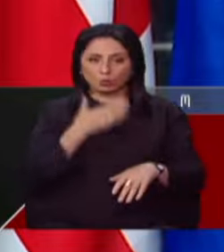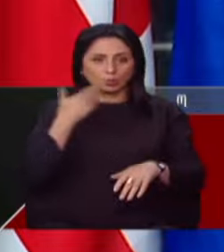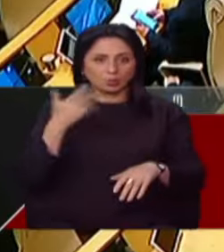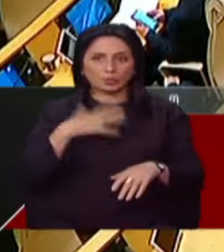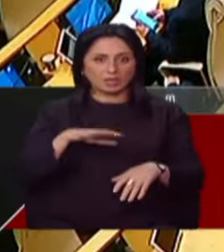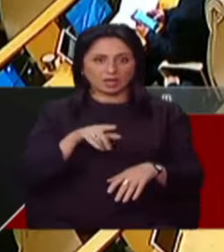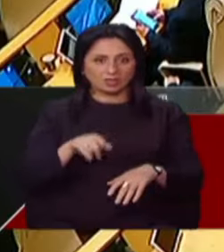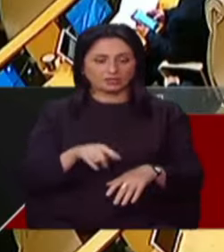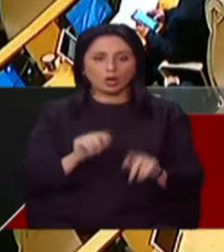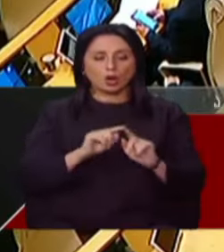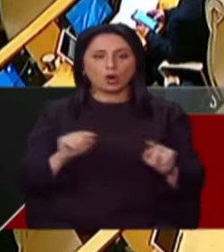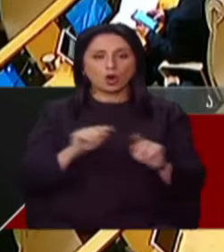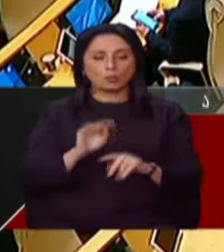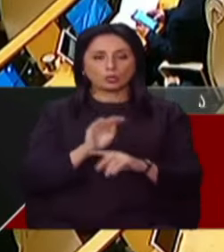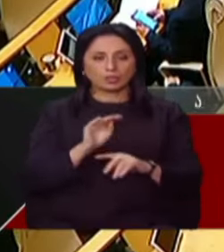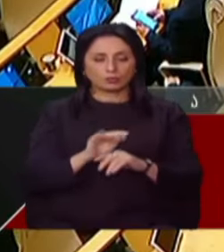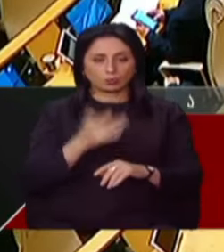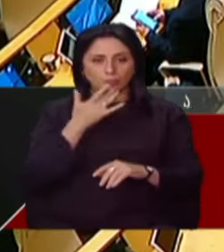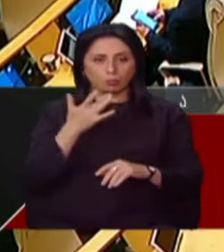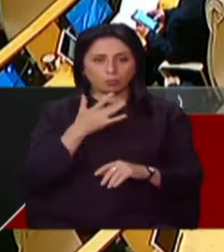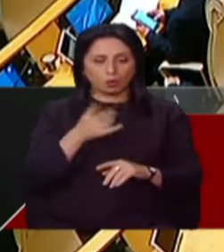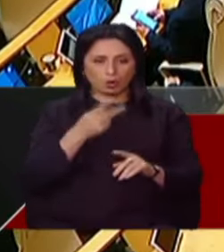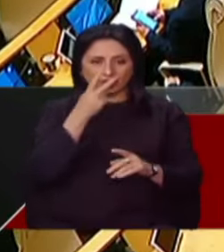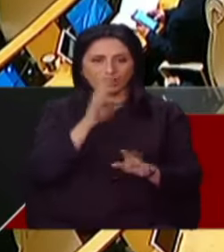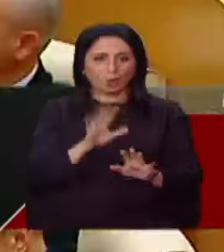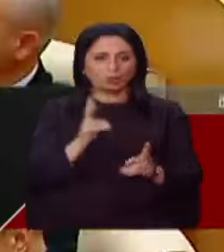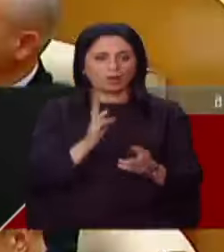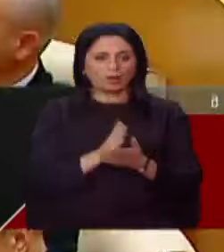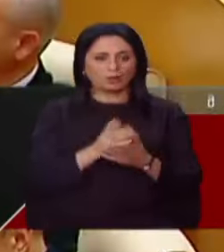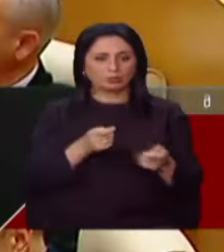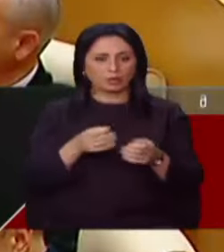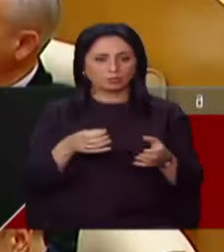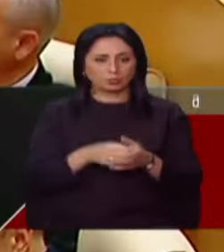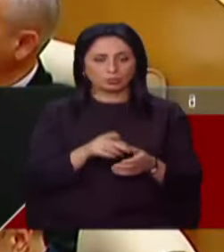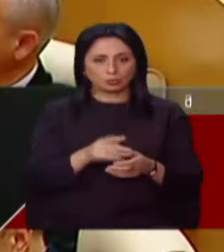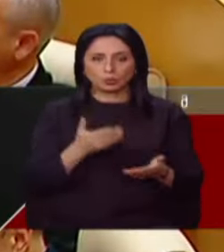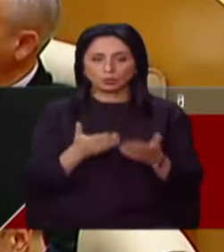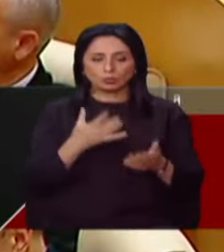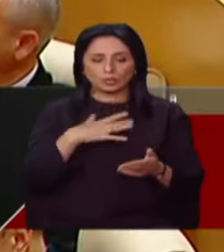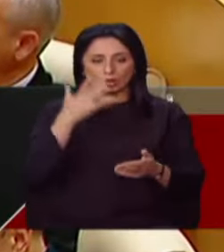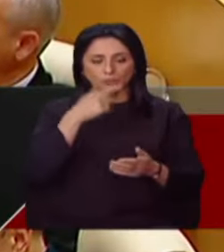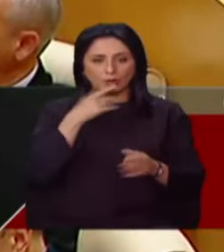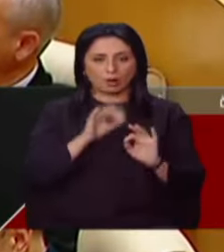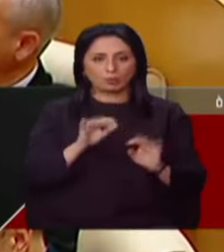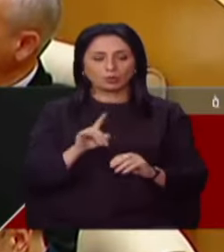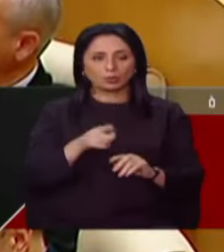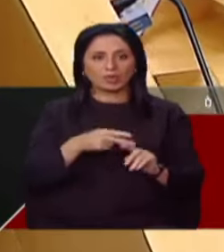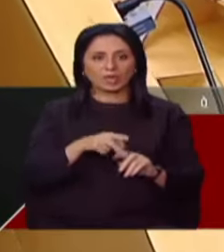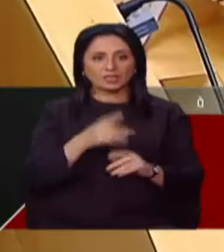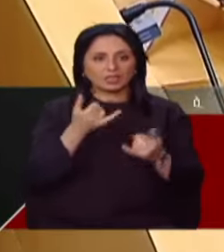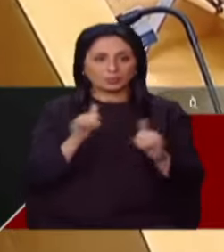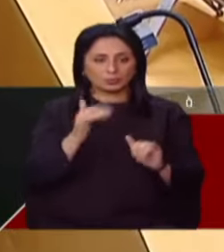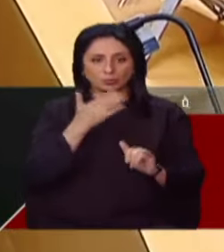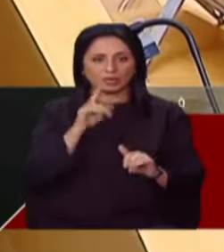საქართველოსთან მიმართებაში. ოპონენტთა კრიტიკას პოლიტიკურ დაუნახაობად მიიჩნევენ მმართველ გუნდში, თუმცა ქართულ ოცნებაში ამბობენ, რომ ეს